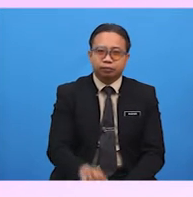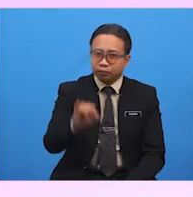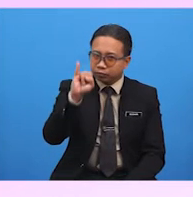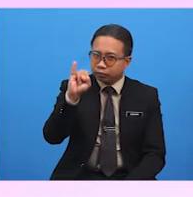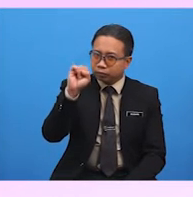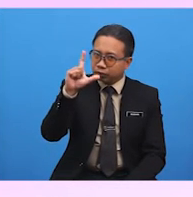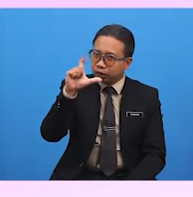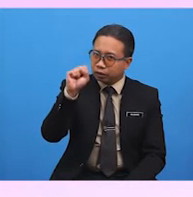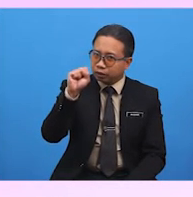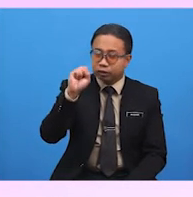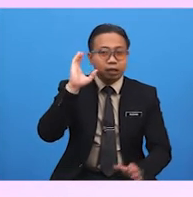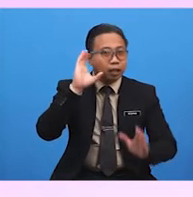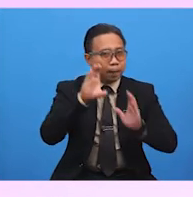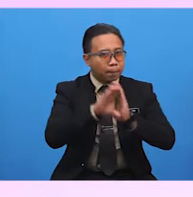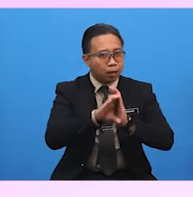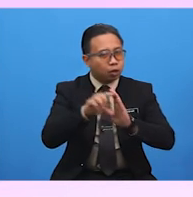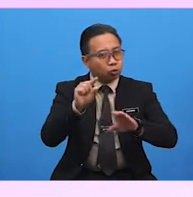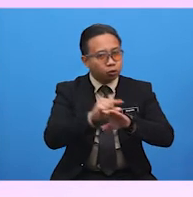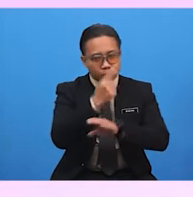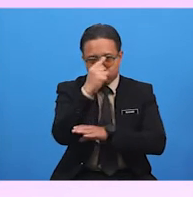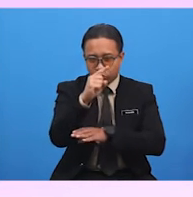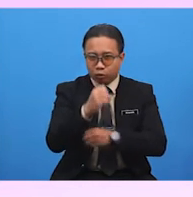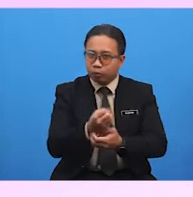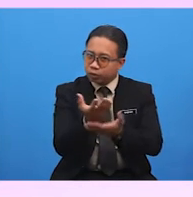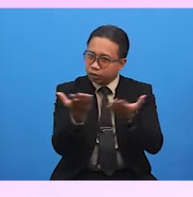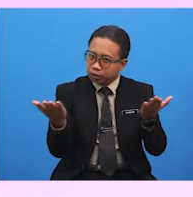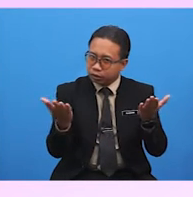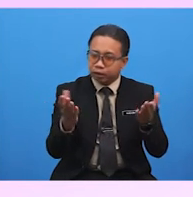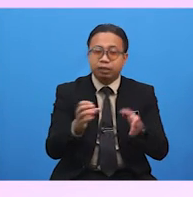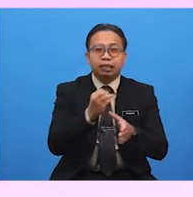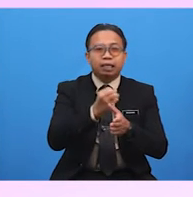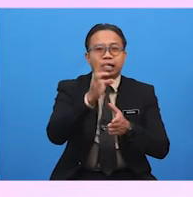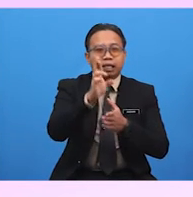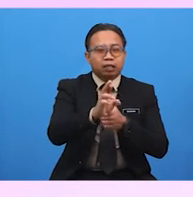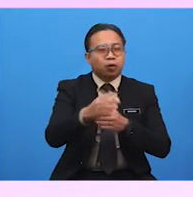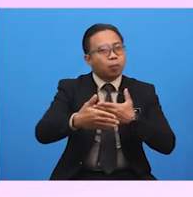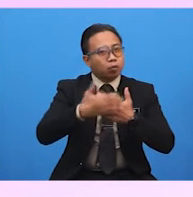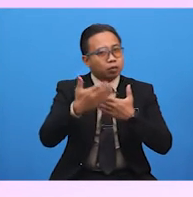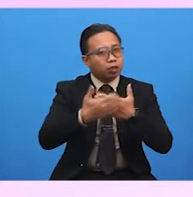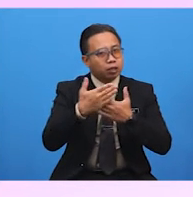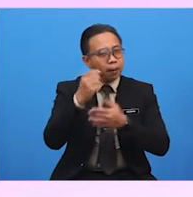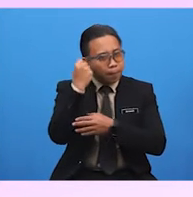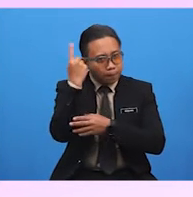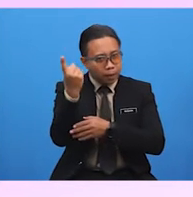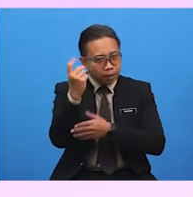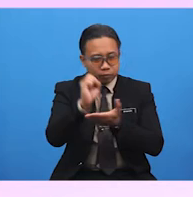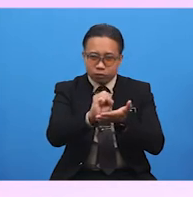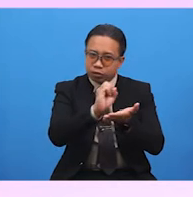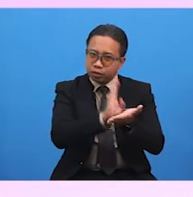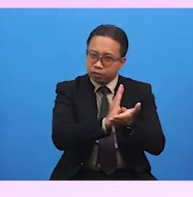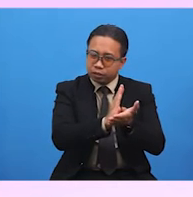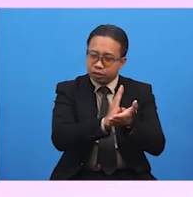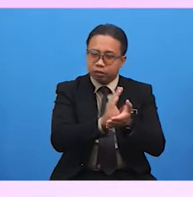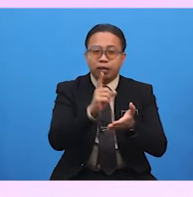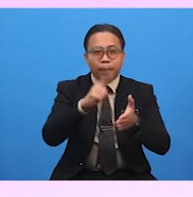Ilustrasi ialah gambaran yang digunakan untuk memperjelas atau memudahkan pemahaman untuk subjek